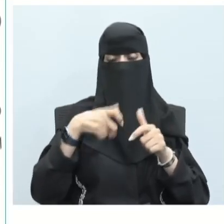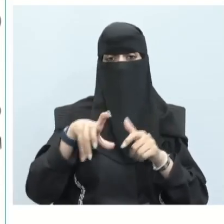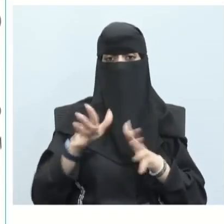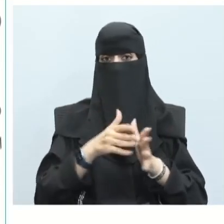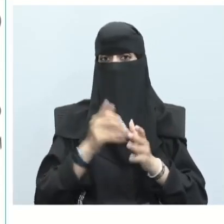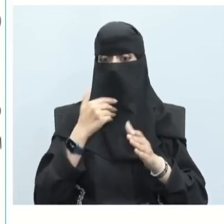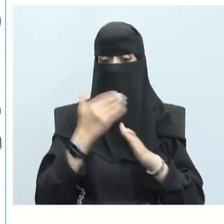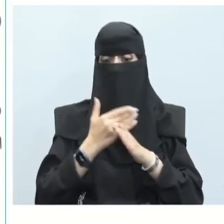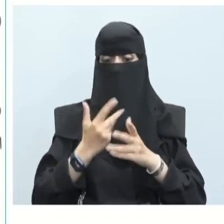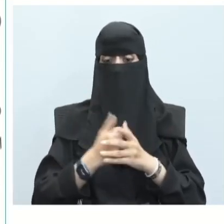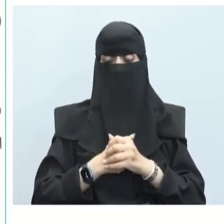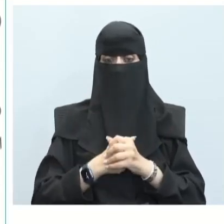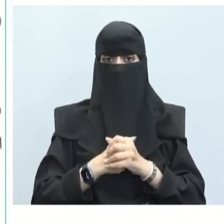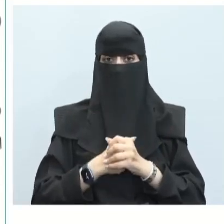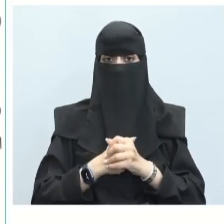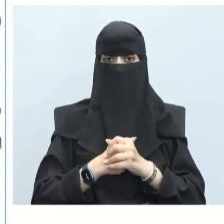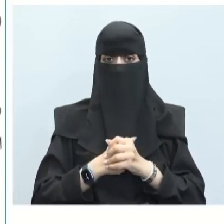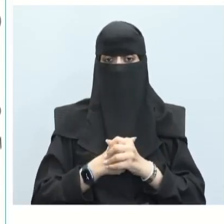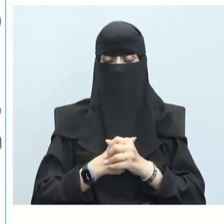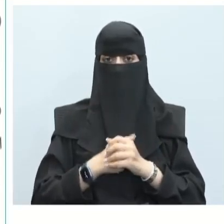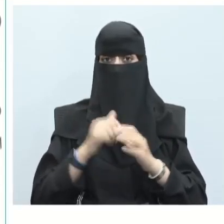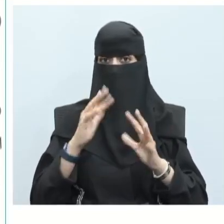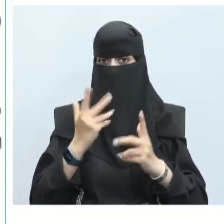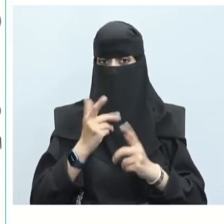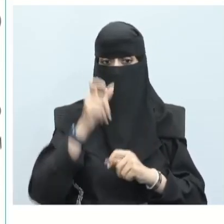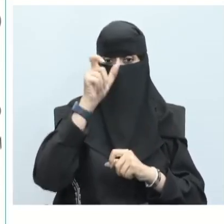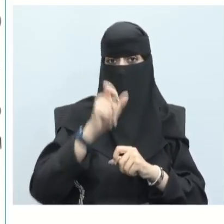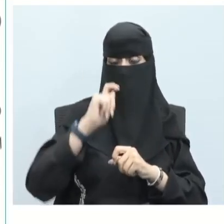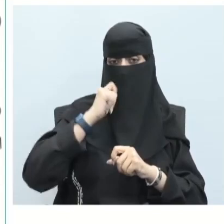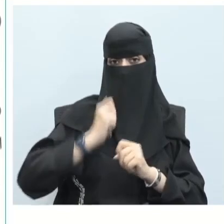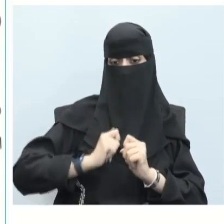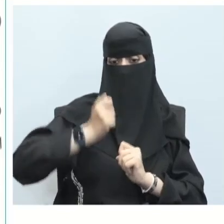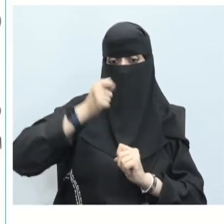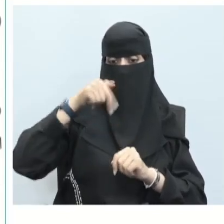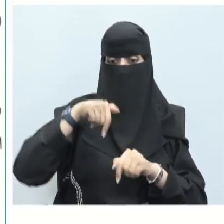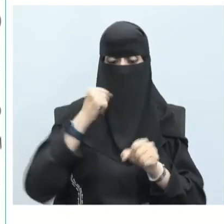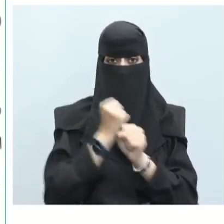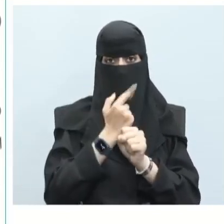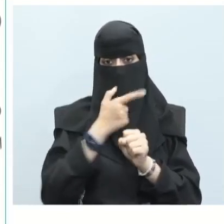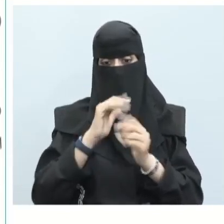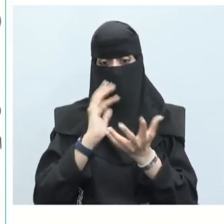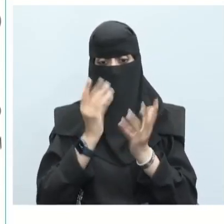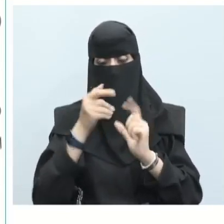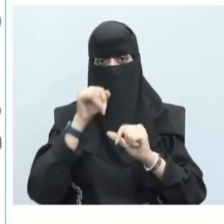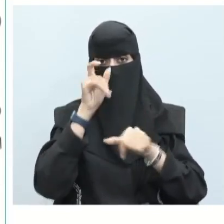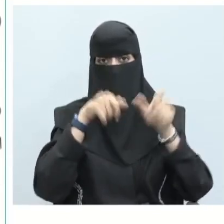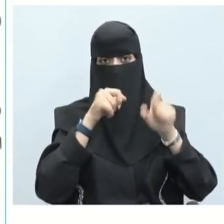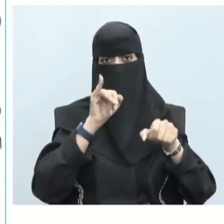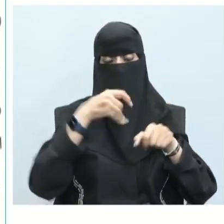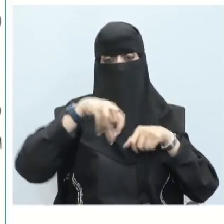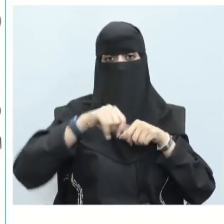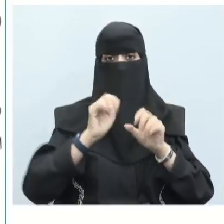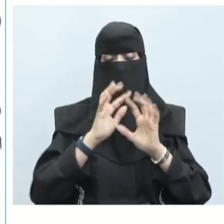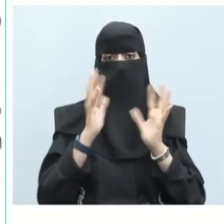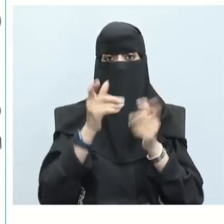ما نوع المغالطه لماذا رجال الاعمال اقل اهتماما بالصالح العام من غيرهم من فئات